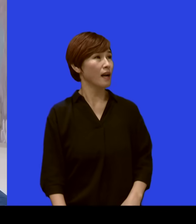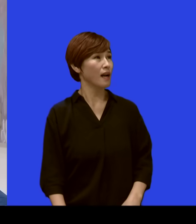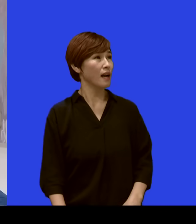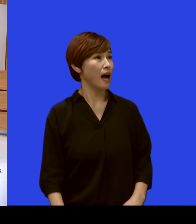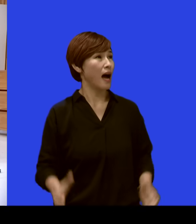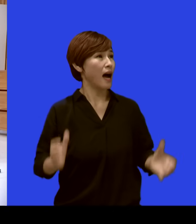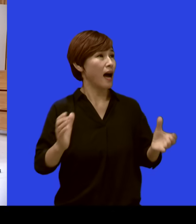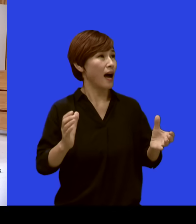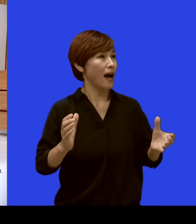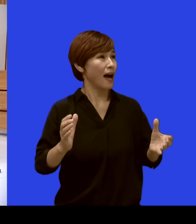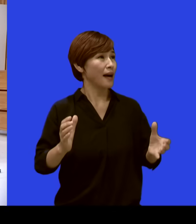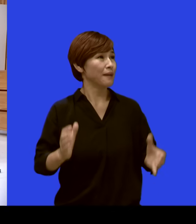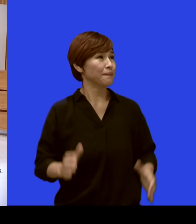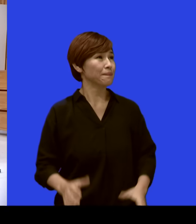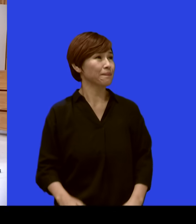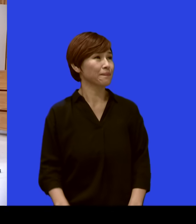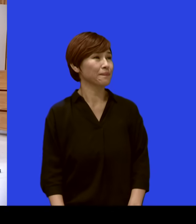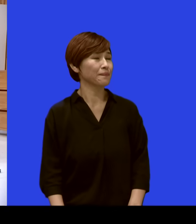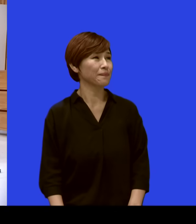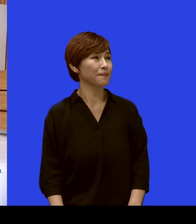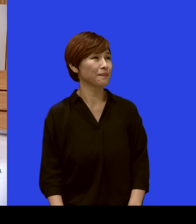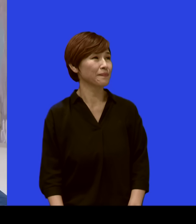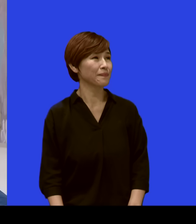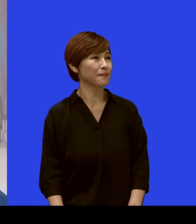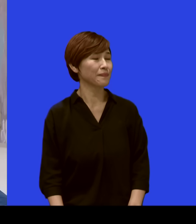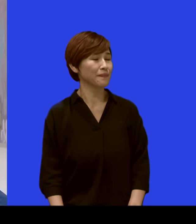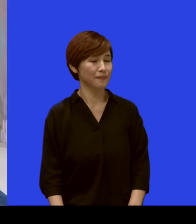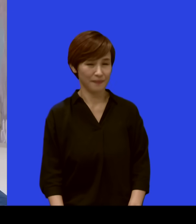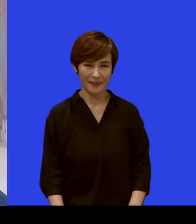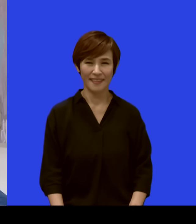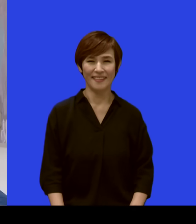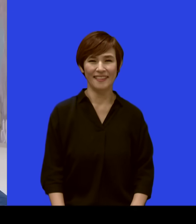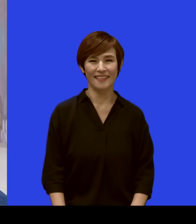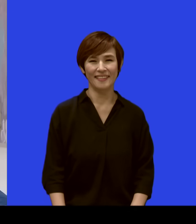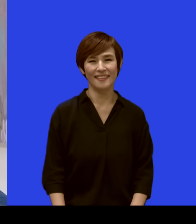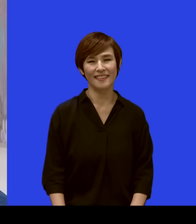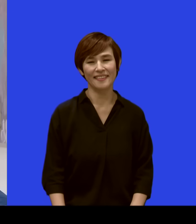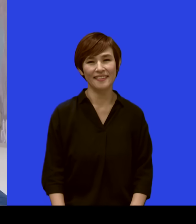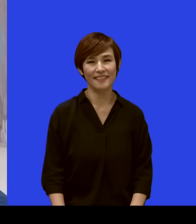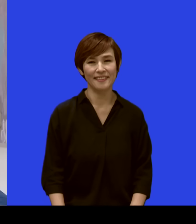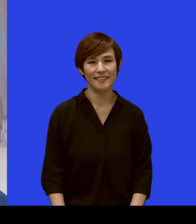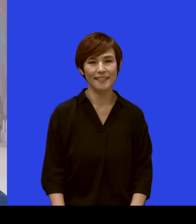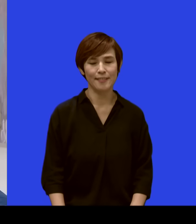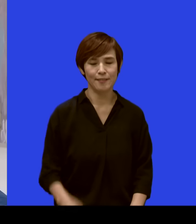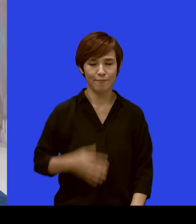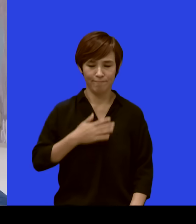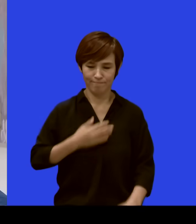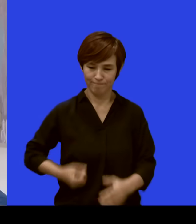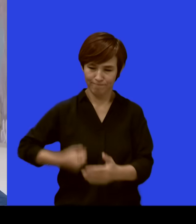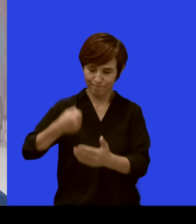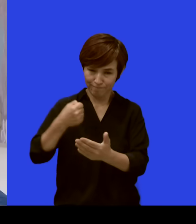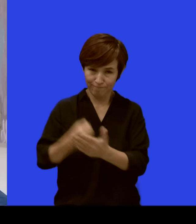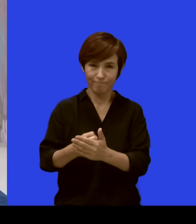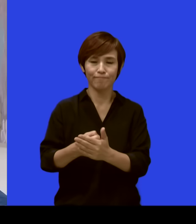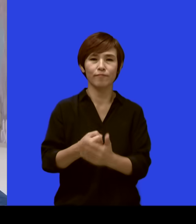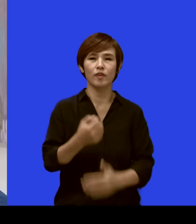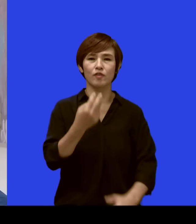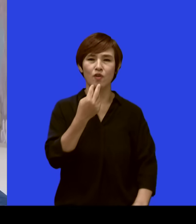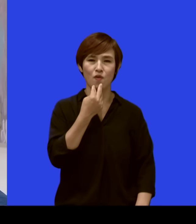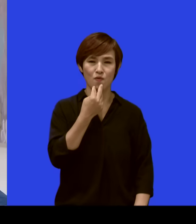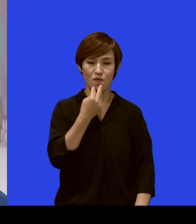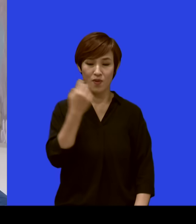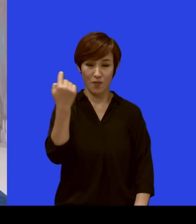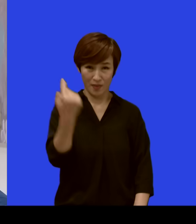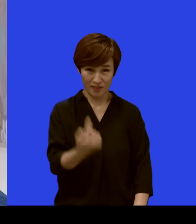아멘이 안 나오더라고요. 그리고 나서 이제 아까처럼 이제 이 과정을 겪어서 제가 네. 결단을 하고 이제 서울로 올라왔죠. 그래서 저희가